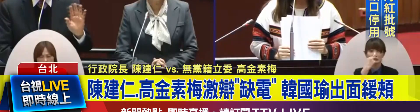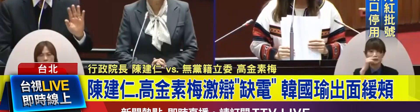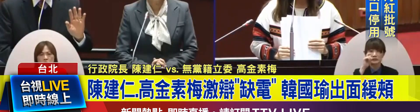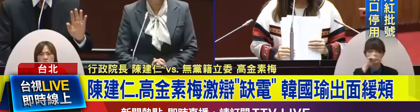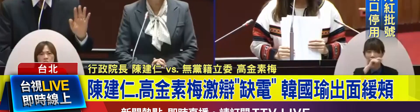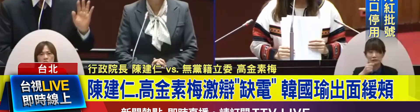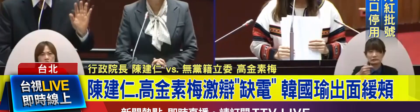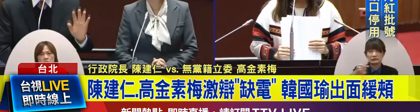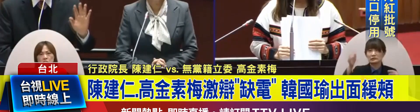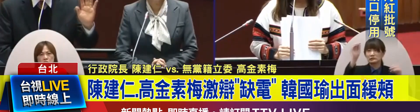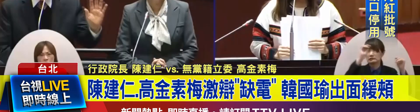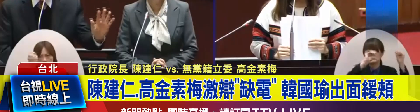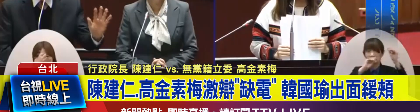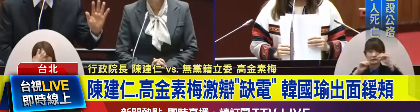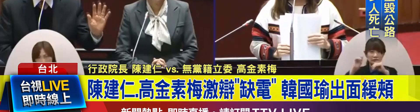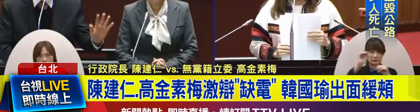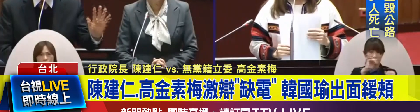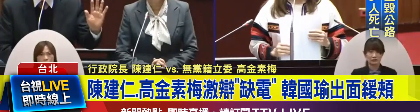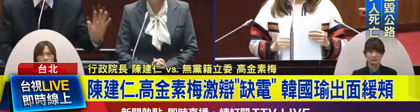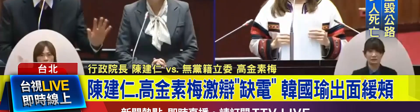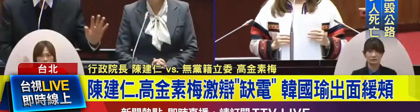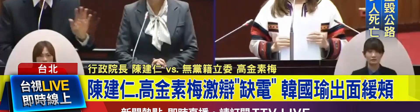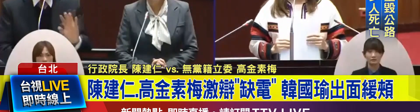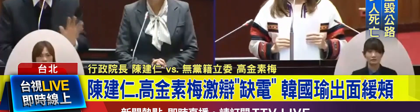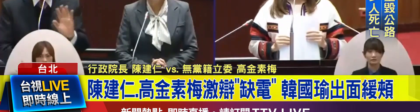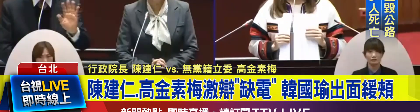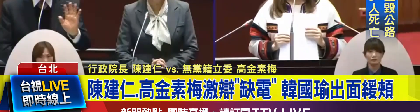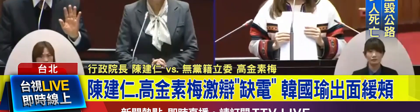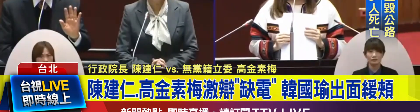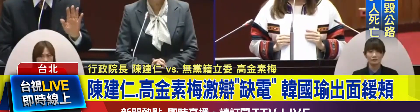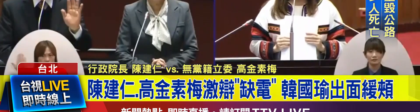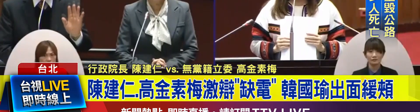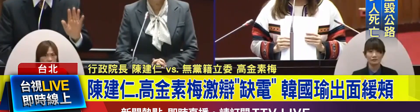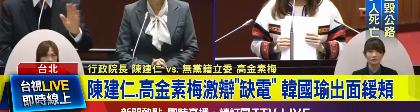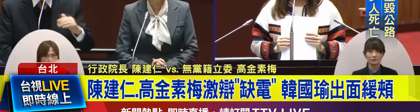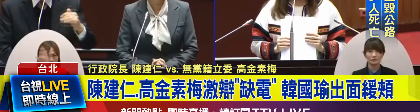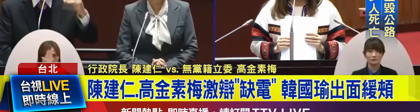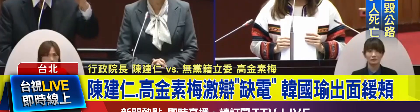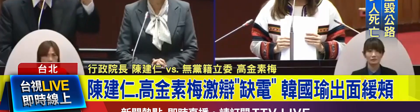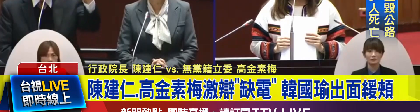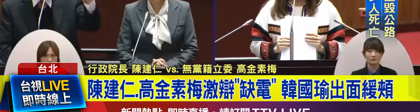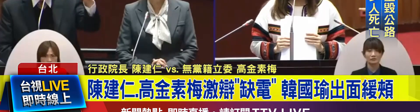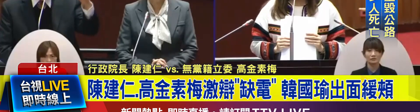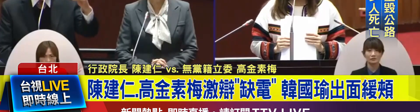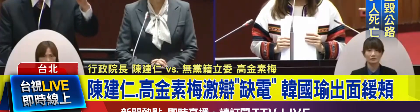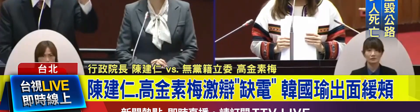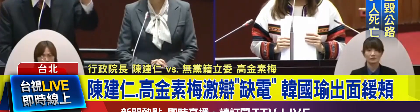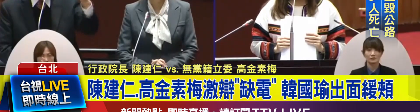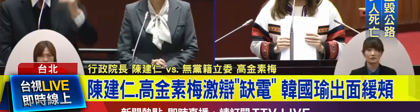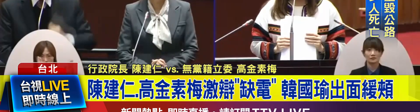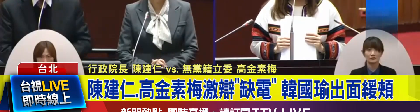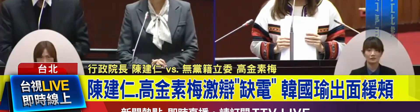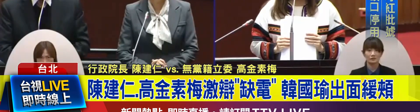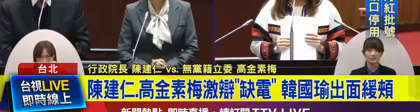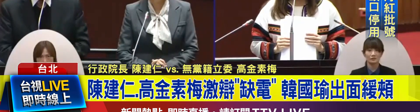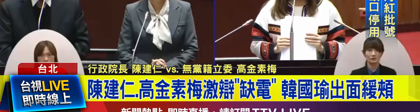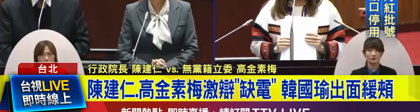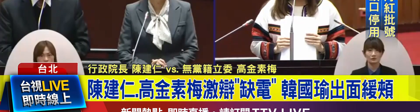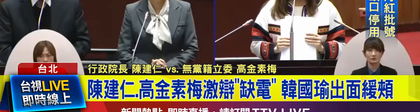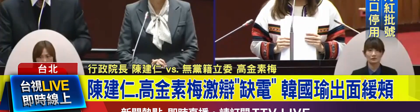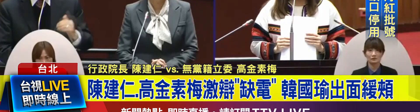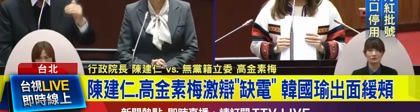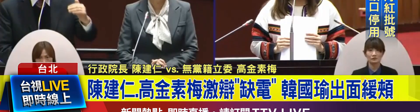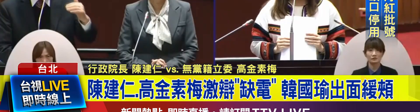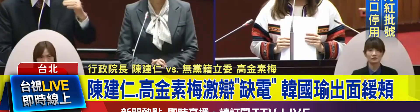我们从来没有缺电，缺电是马英九时代有缺电，现在没有缺电，而且我们现在的备载量都是够